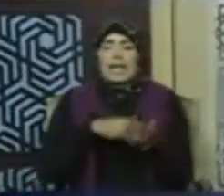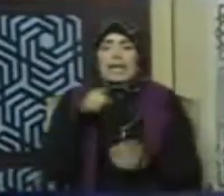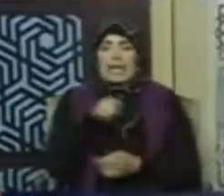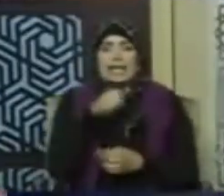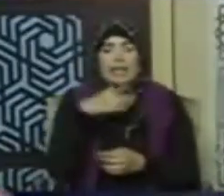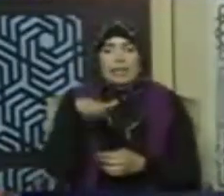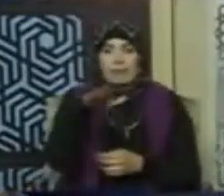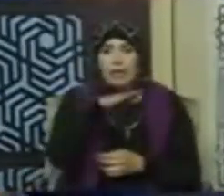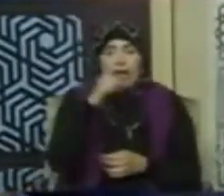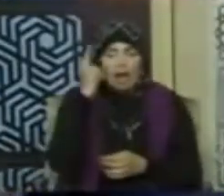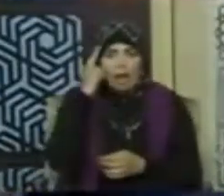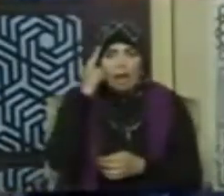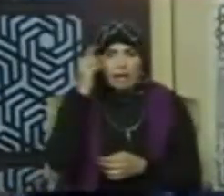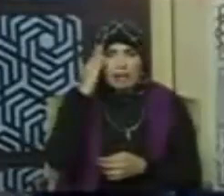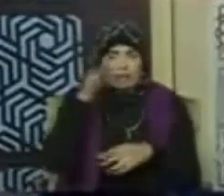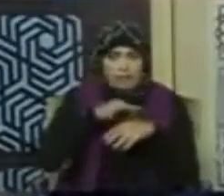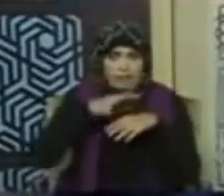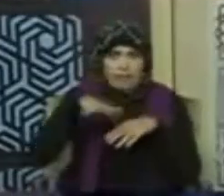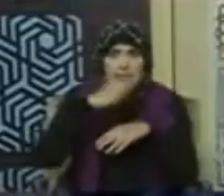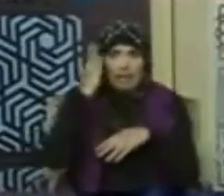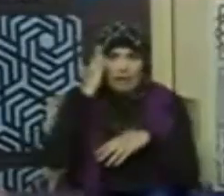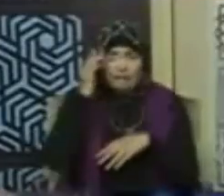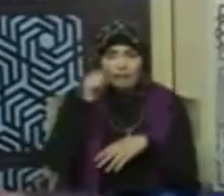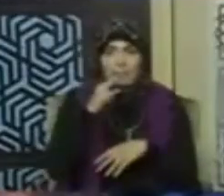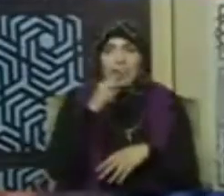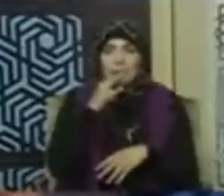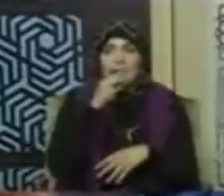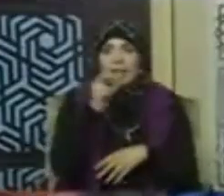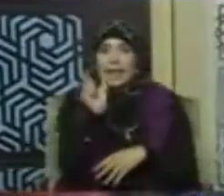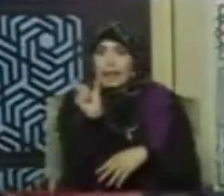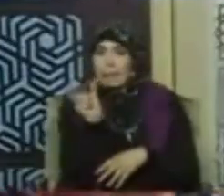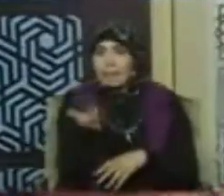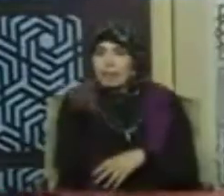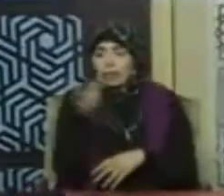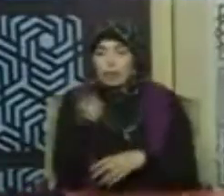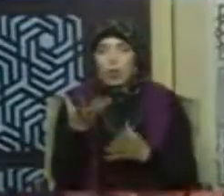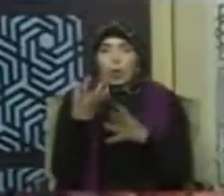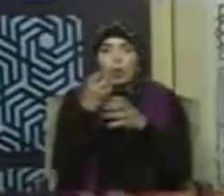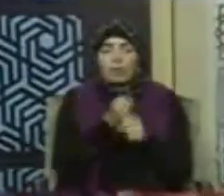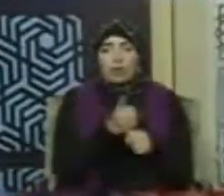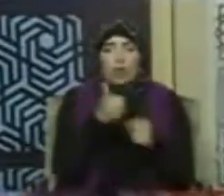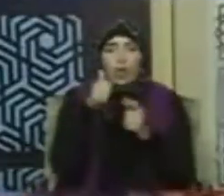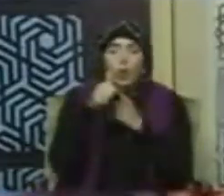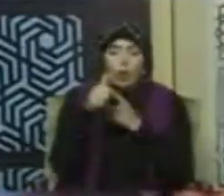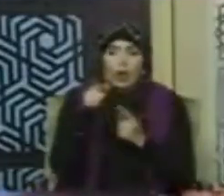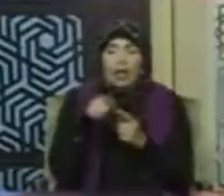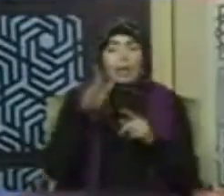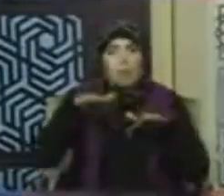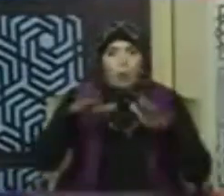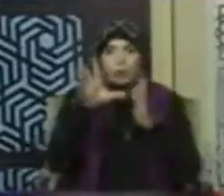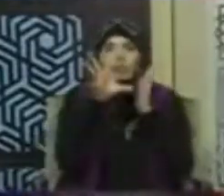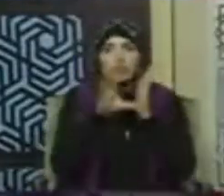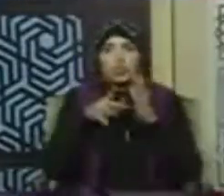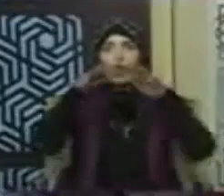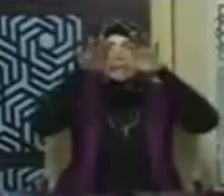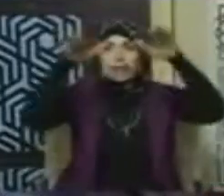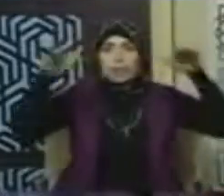إن مما أدرك الناس من كلام النبوة الأولى، أي الذي جاء في جميع الأديان والملل والشرائع